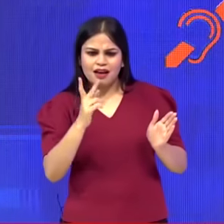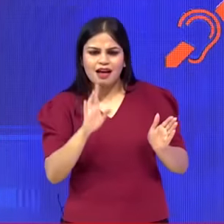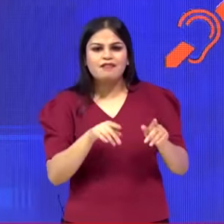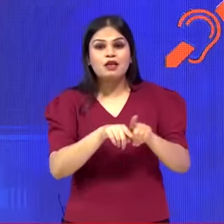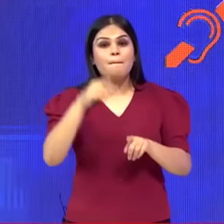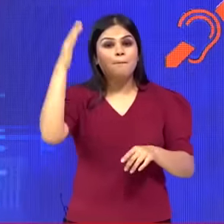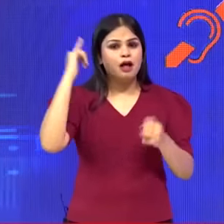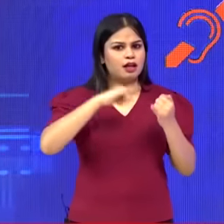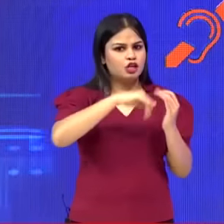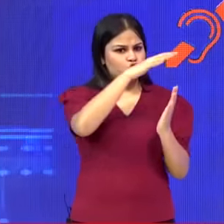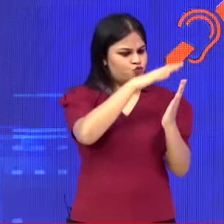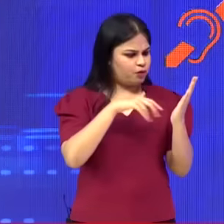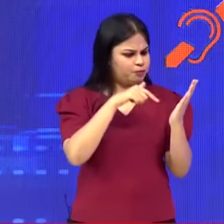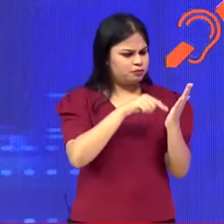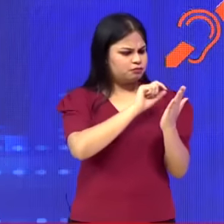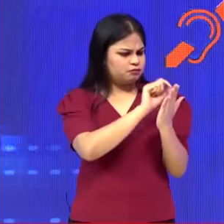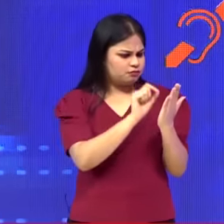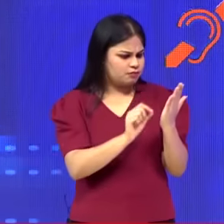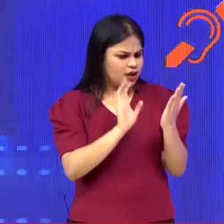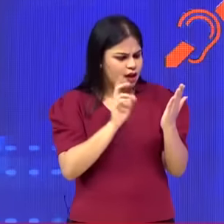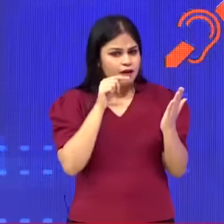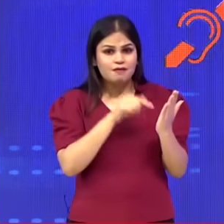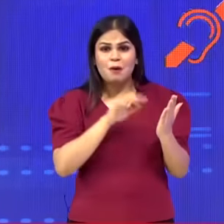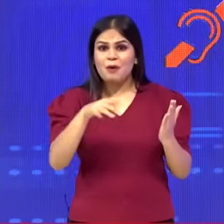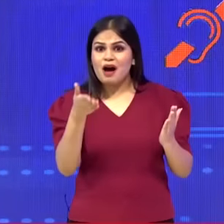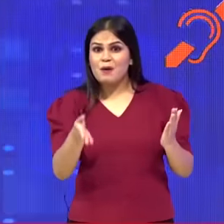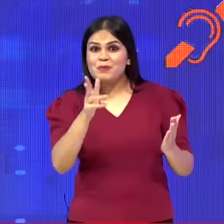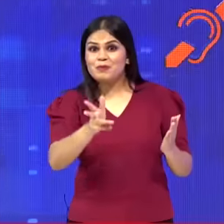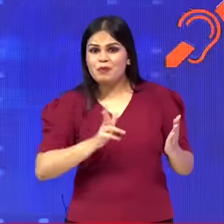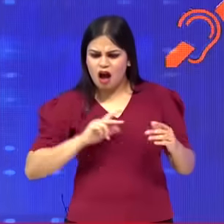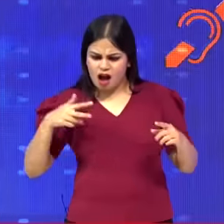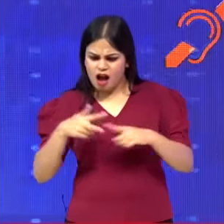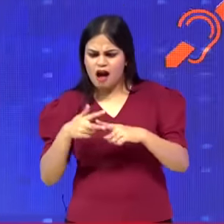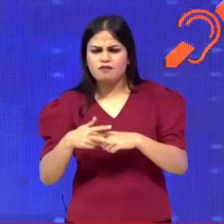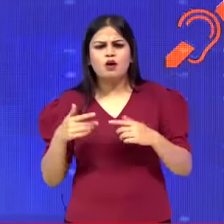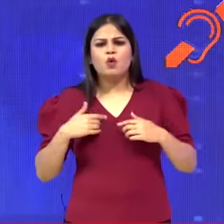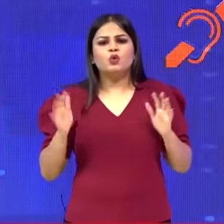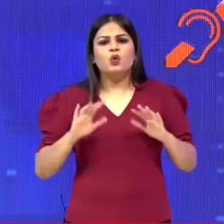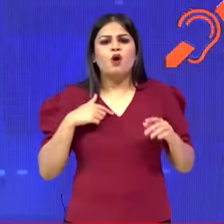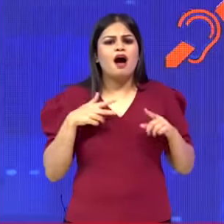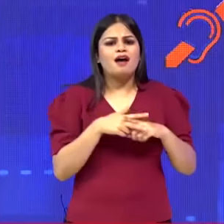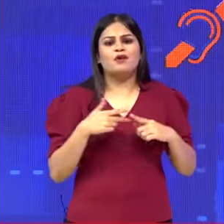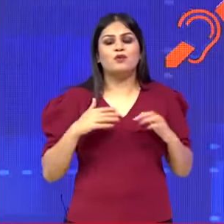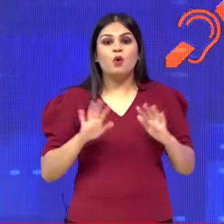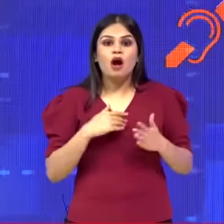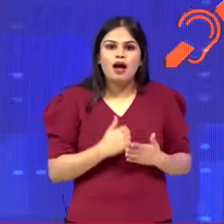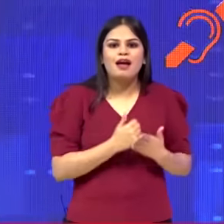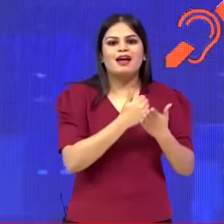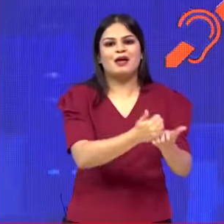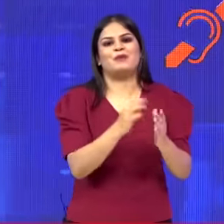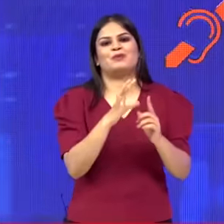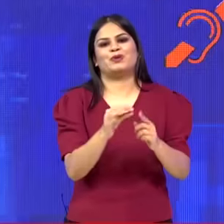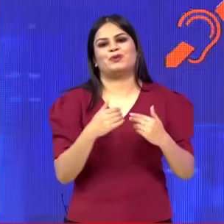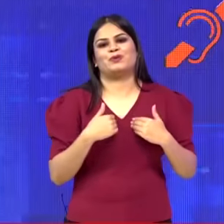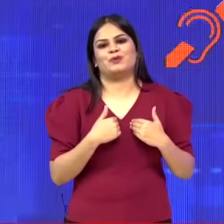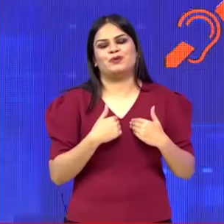की स्क्रिप्ट थी और फिर बाद की स्क्रिप्ट, जो आप बोल रहे हैं कि इंटरफेयर करता है, इंटरफेयर नहीं करता सर, मैं मदद करता हूँ मैं